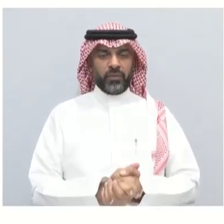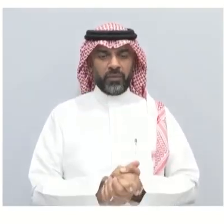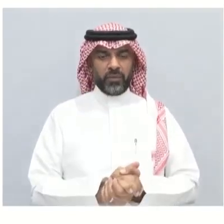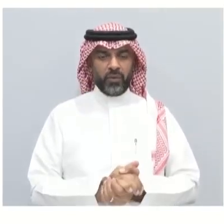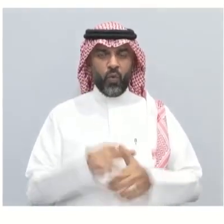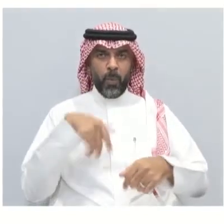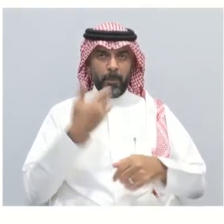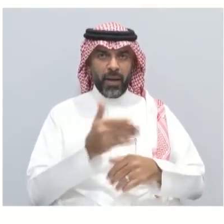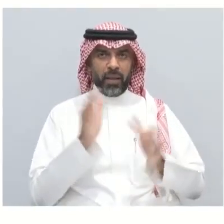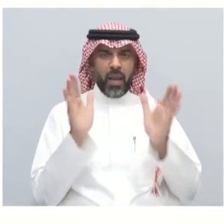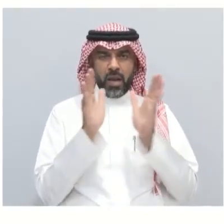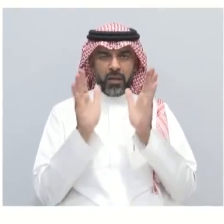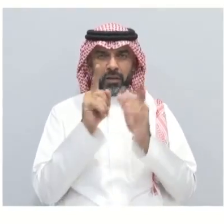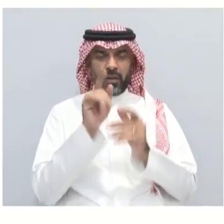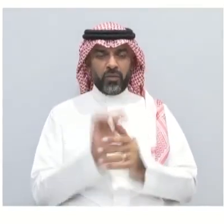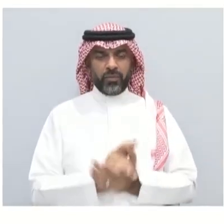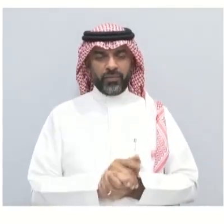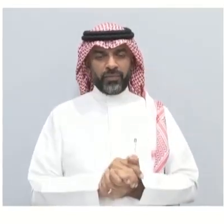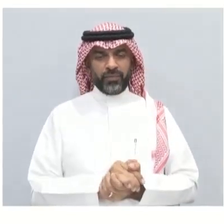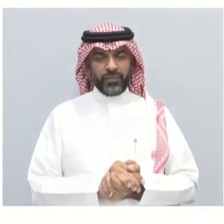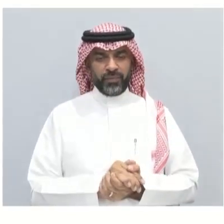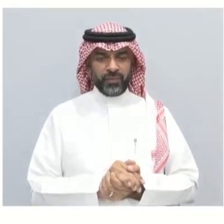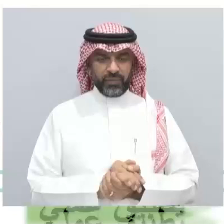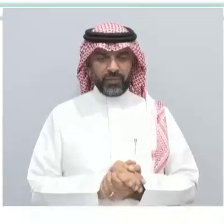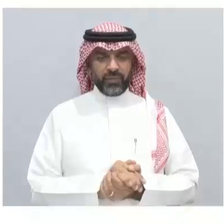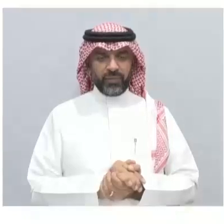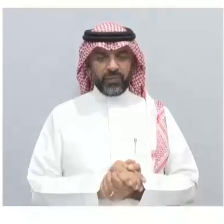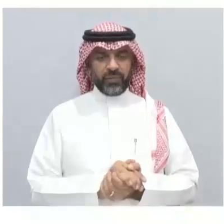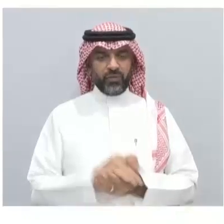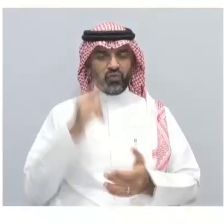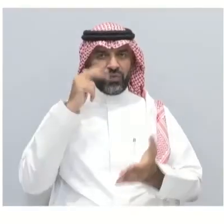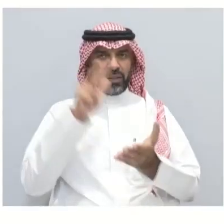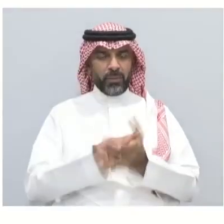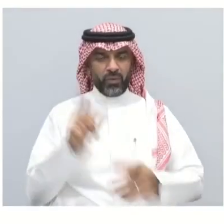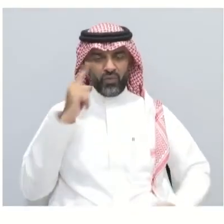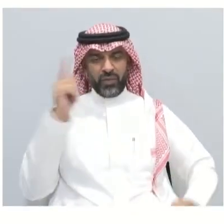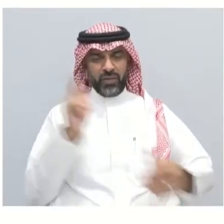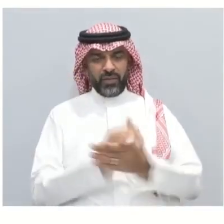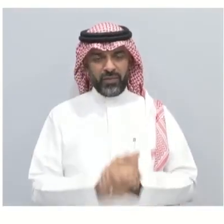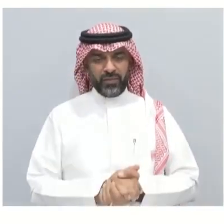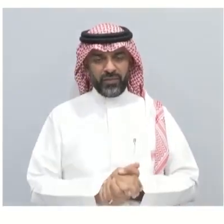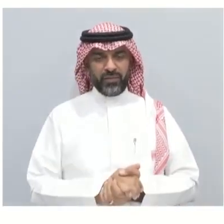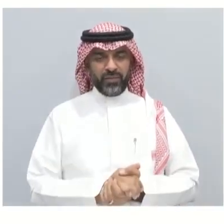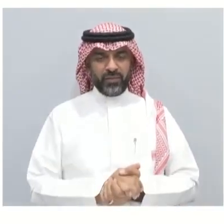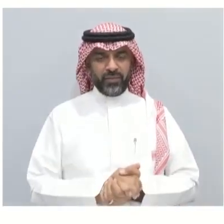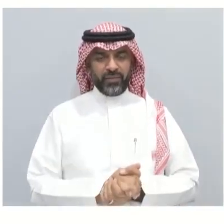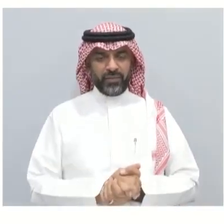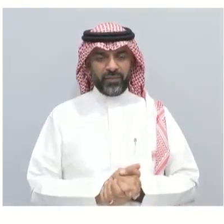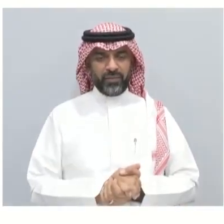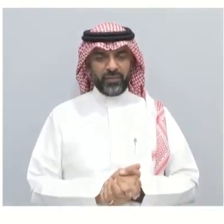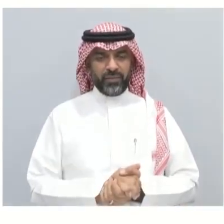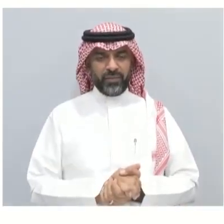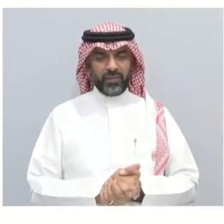هذا النص ونريد ان نقوم بتطبيق على الحاسب او باستخدام الوورد